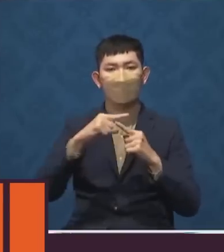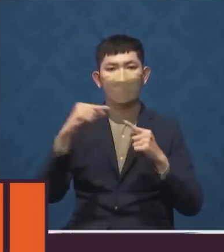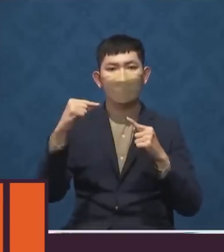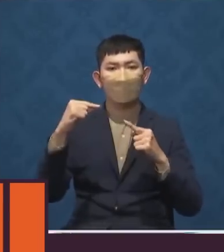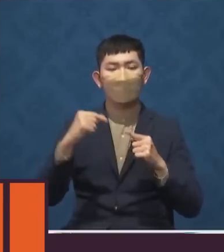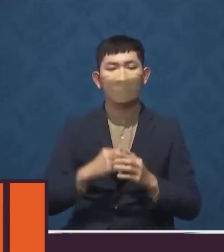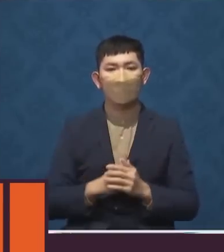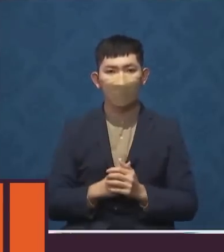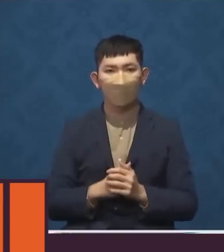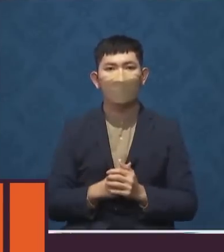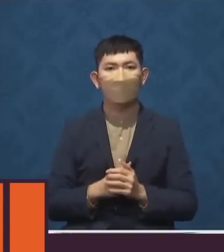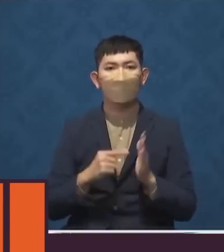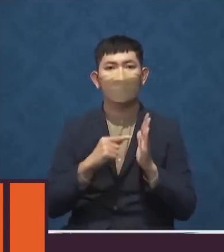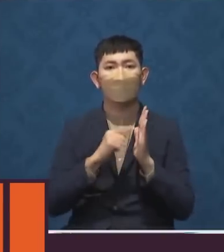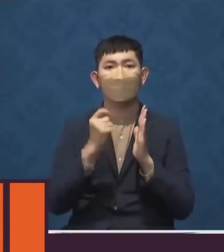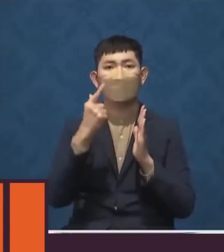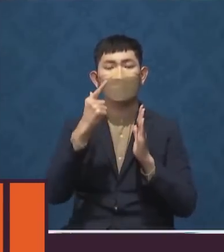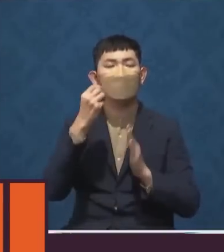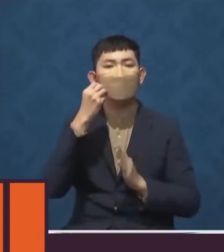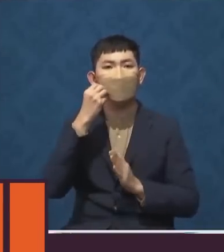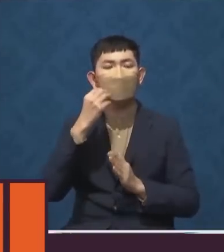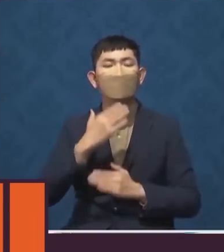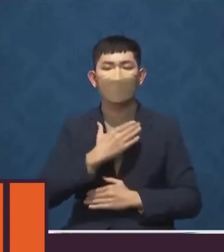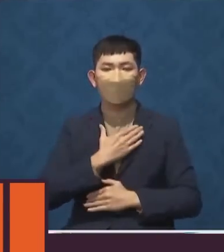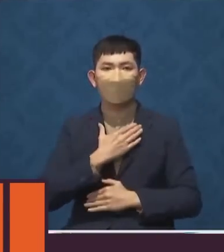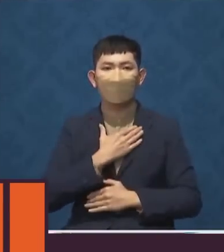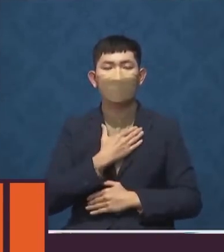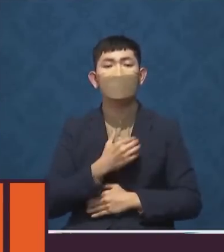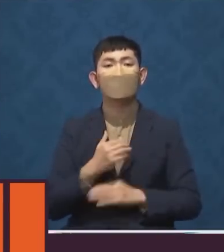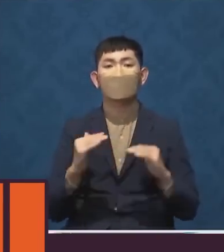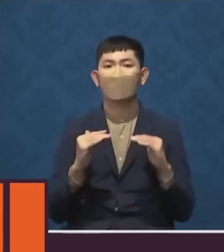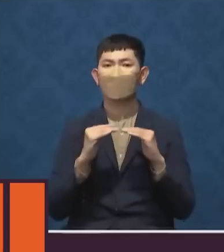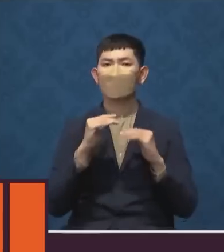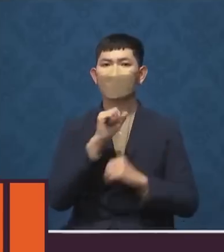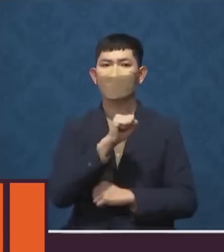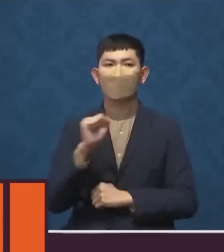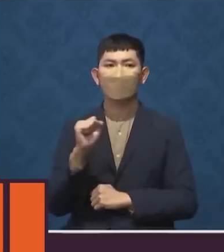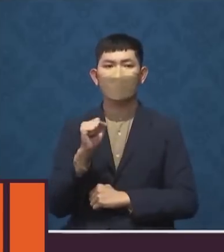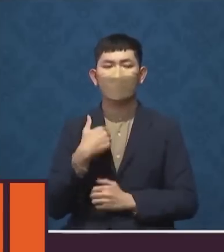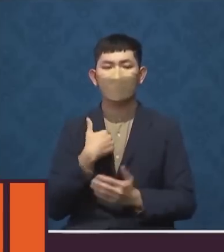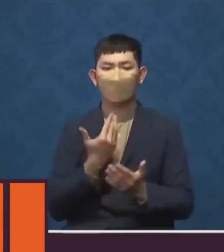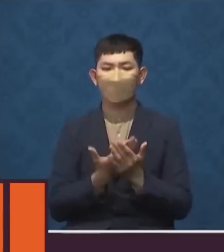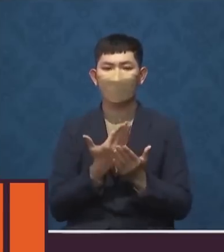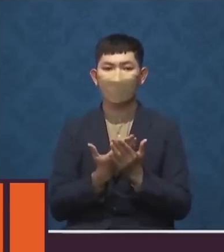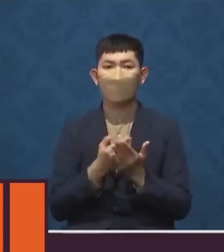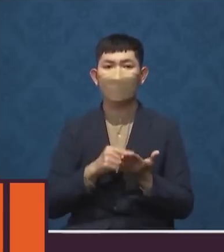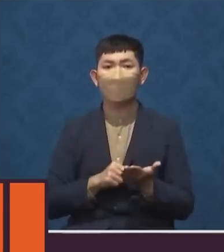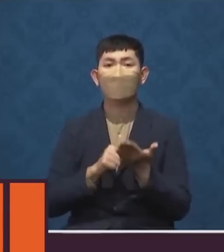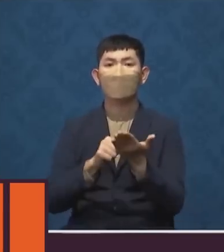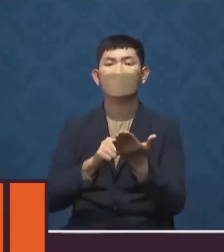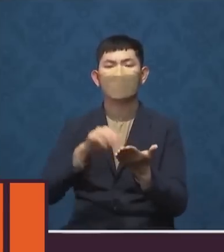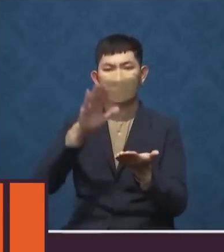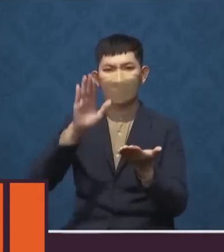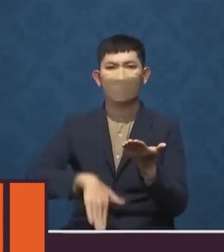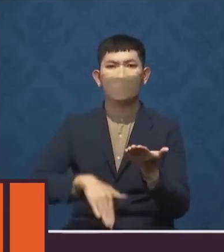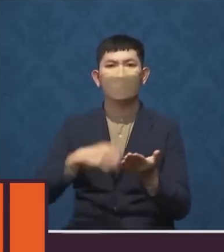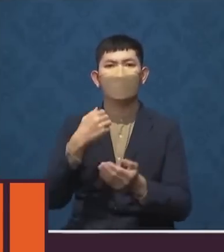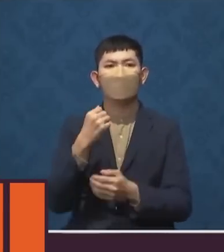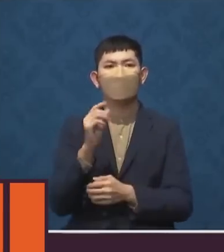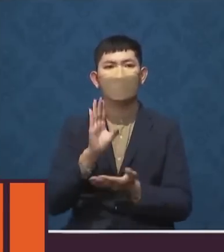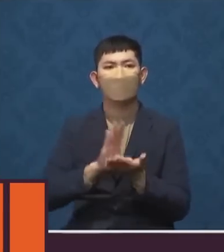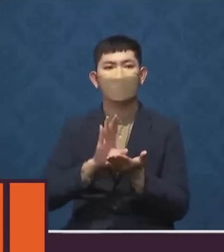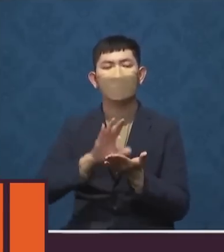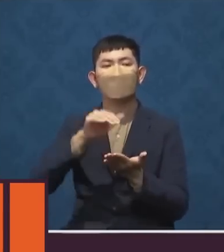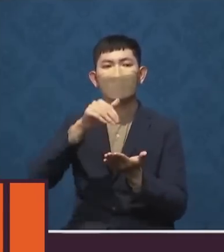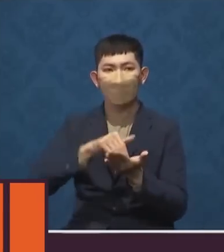ผมขอใช้สทธในธรรณสมาชิสภาพูดแทนราศดรครับขอแรยะติตัดรถงบประมาณ ในมาตาที่ 6 งบประมาณรายจายงบกล